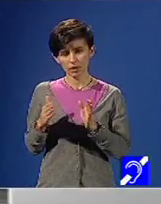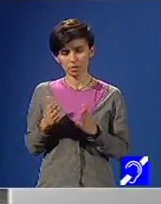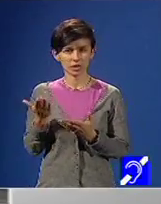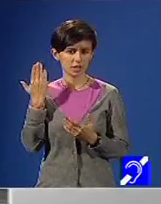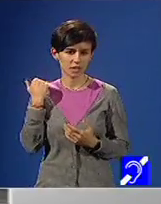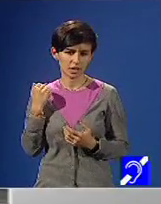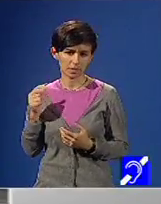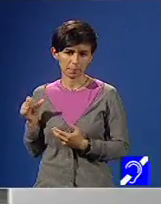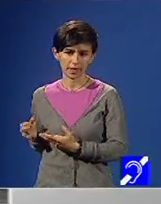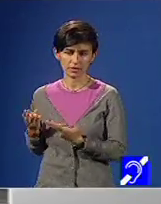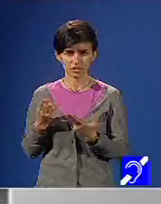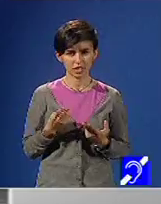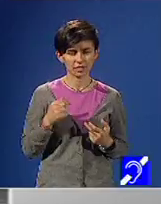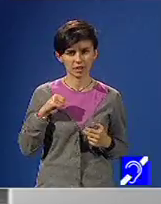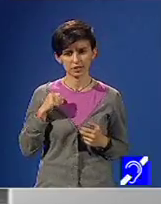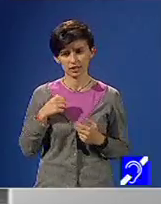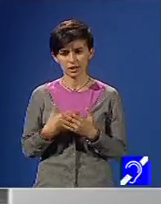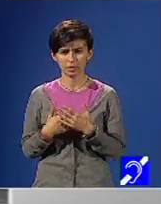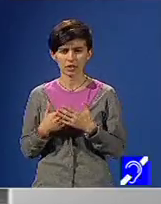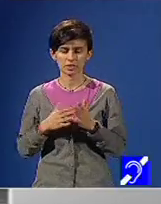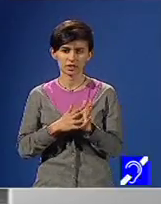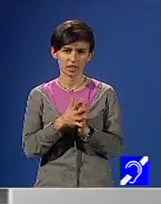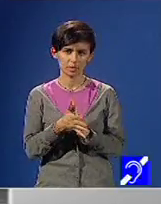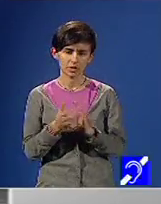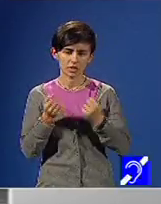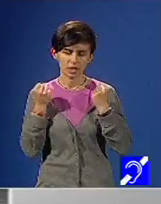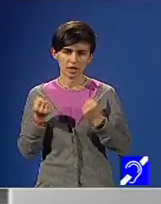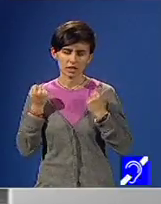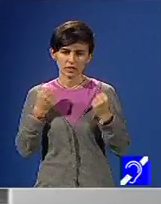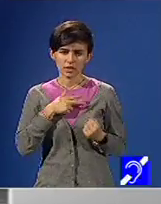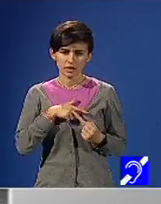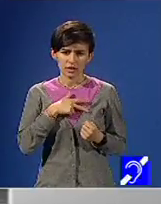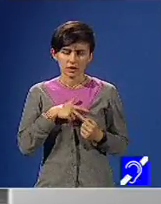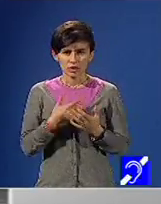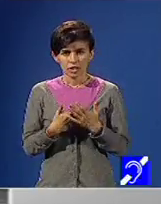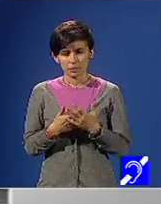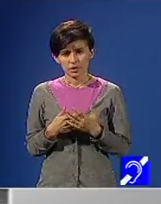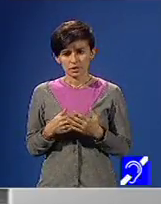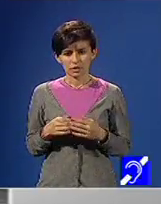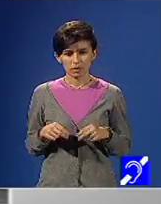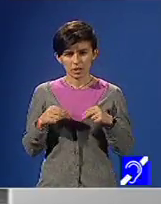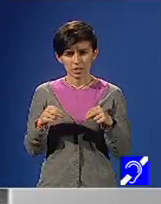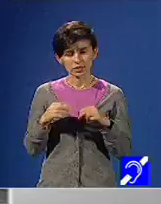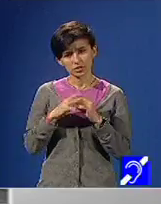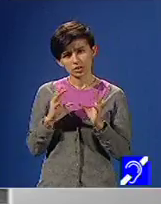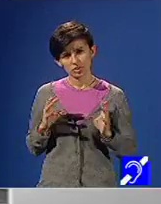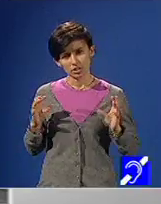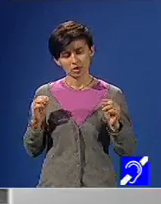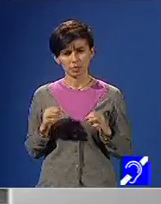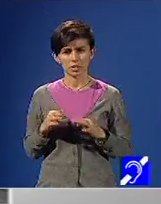invitați tineri pentru a se implica în activități sociale, pentru a aduce și aici în România modele